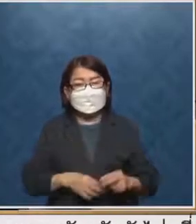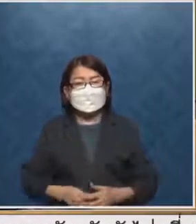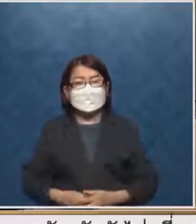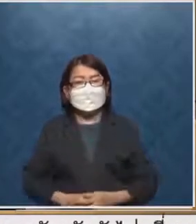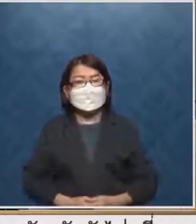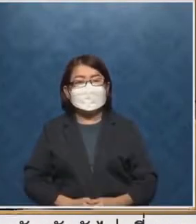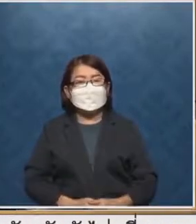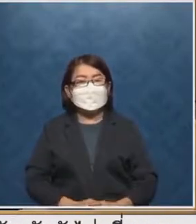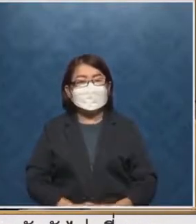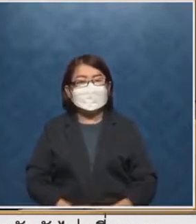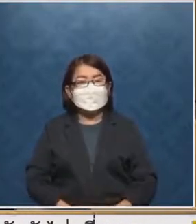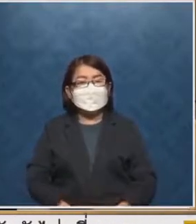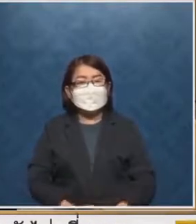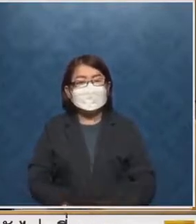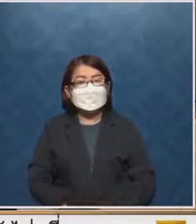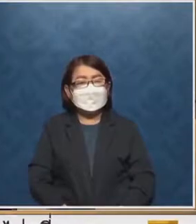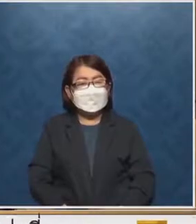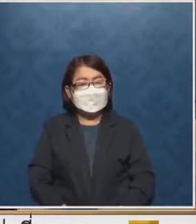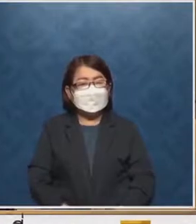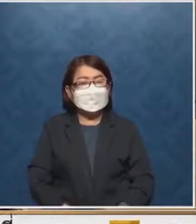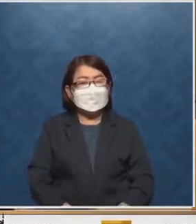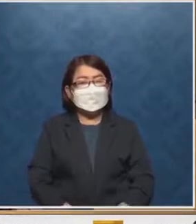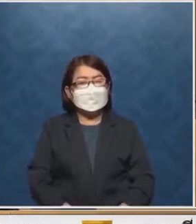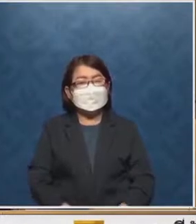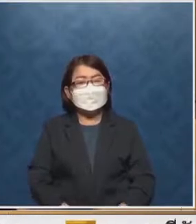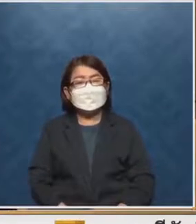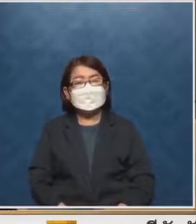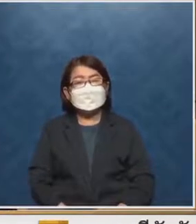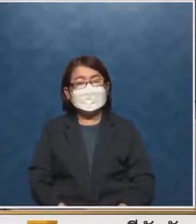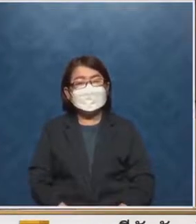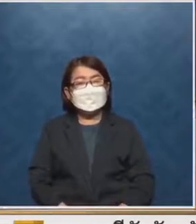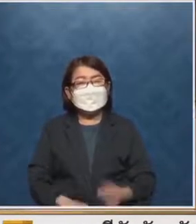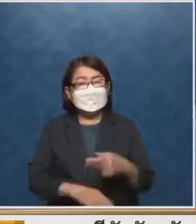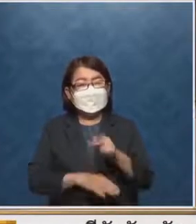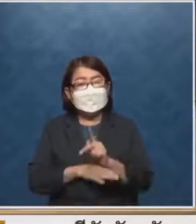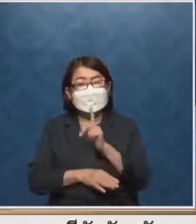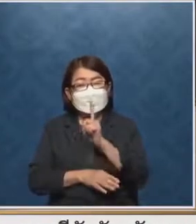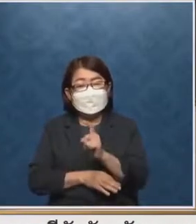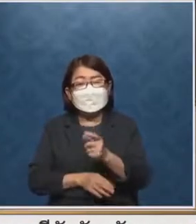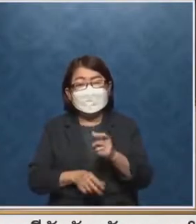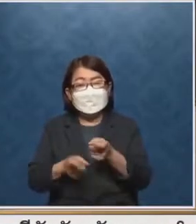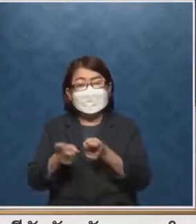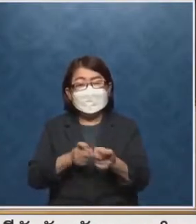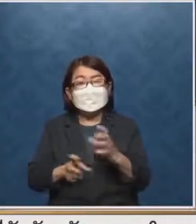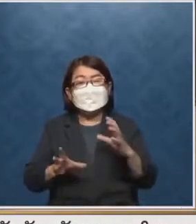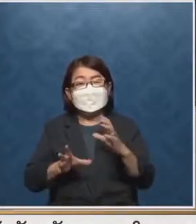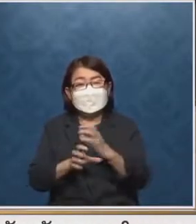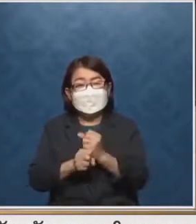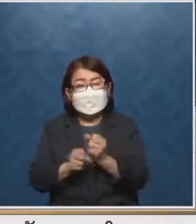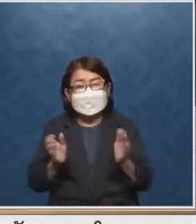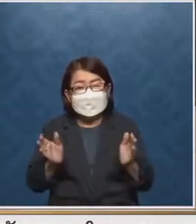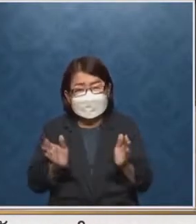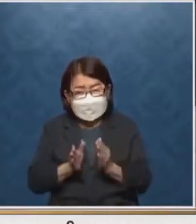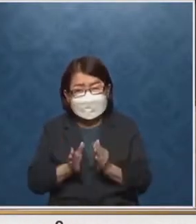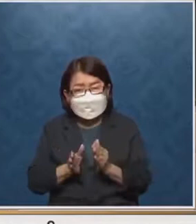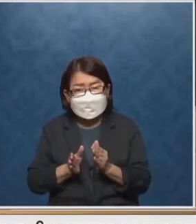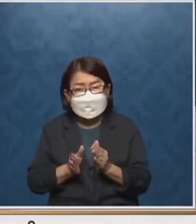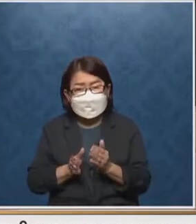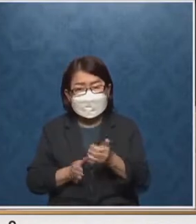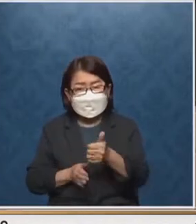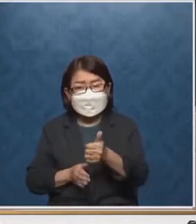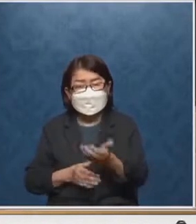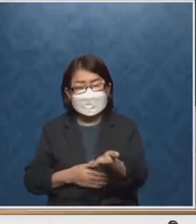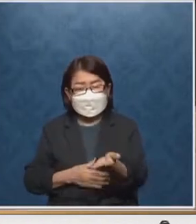ครับเชิญนะครับท่านผู้จัดการกองทุนจะสรุปรายงานย่อๆสั้นๆก็ได้ครับ คร ับ